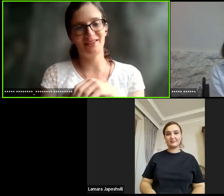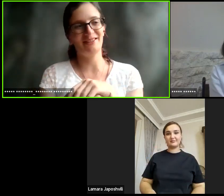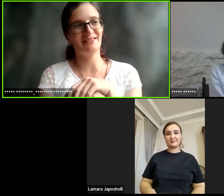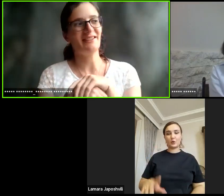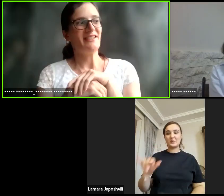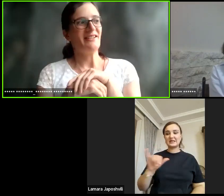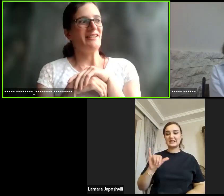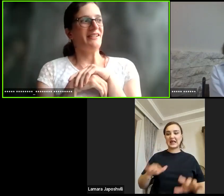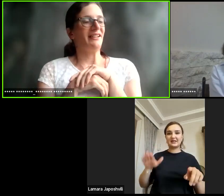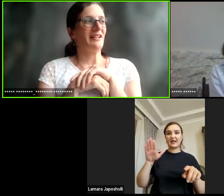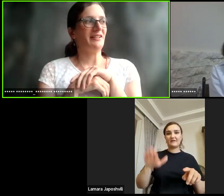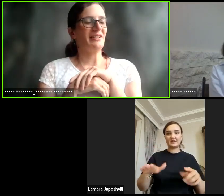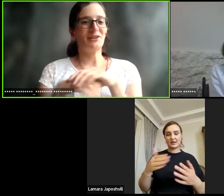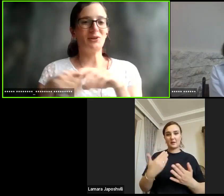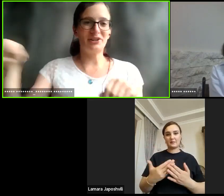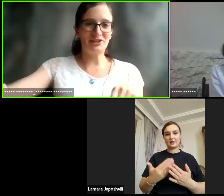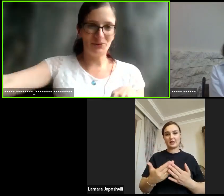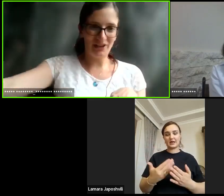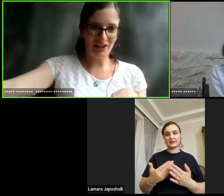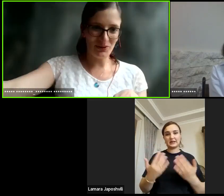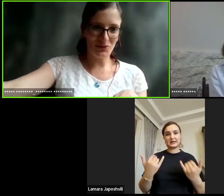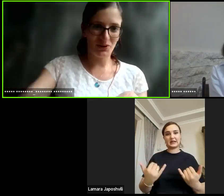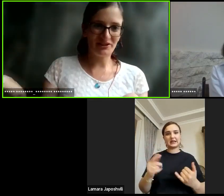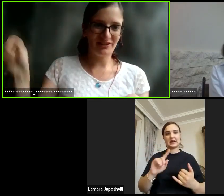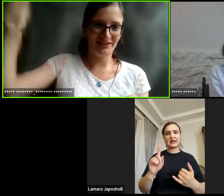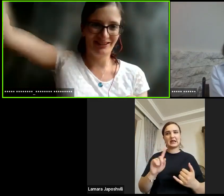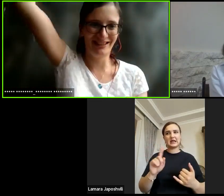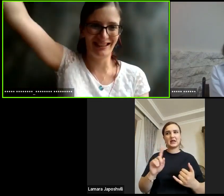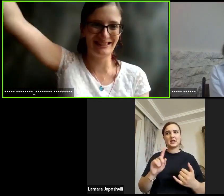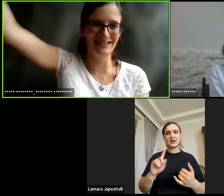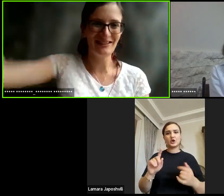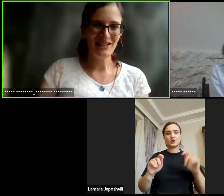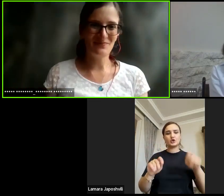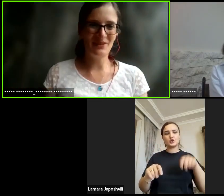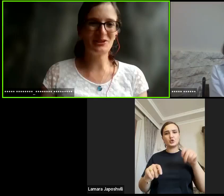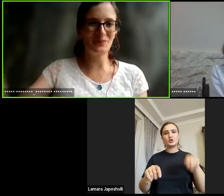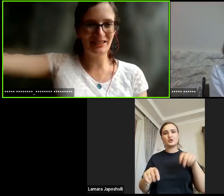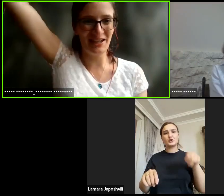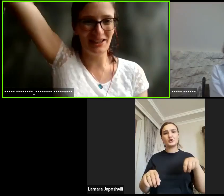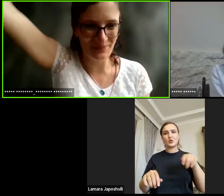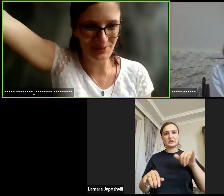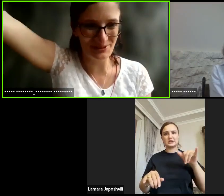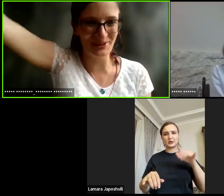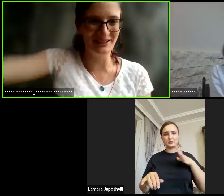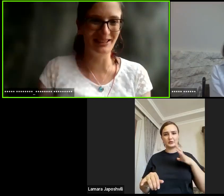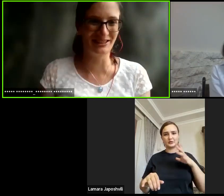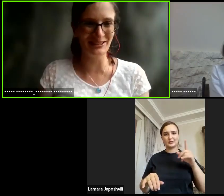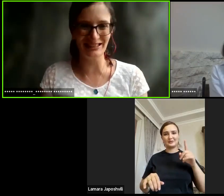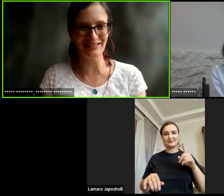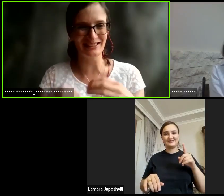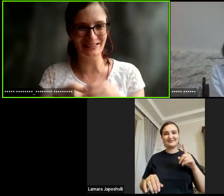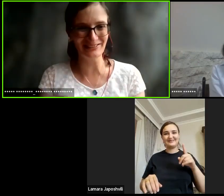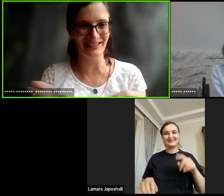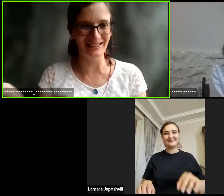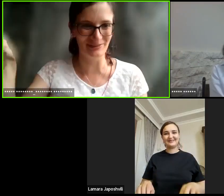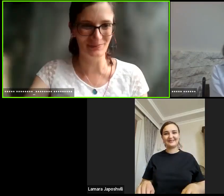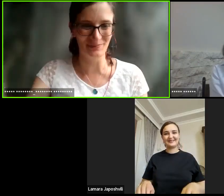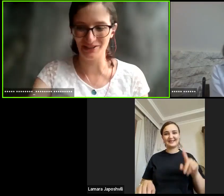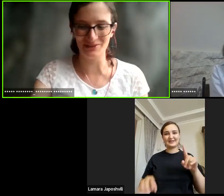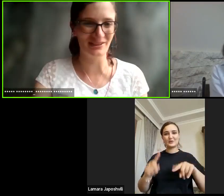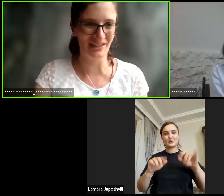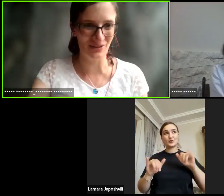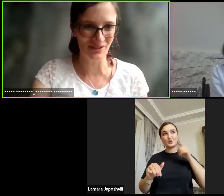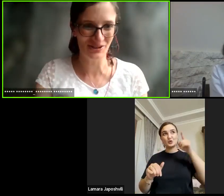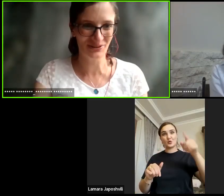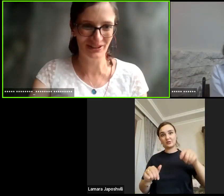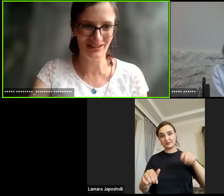ეხლა მაგალითად რა დონეზე უნდა იდოს ჯოხი წინ რაღაცა მეზობლის სახლს მივწდებით და ჯოხს გადავდგათ, თუ რაღაცა